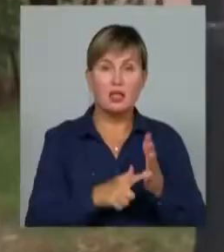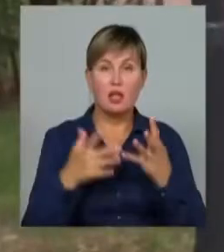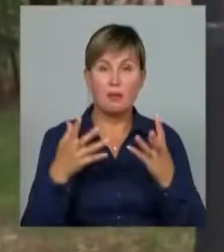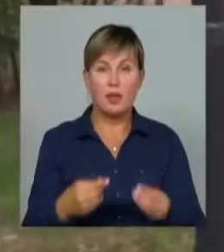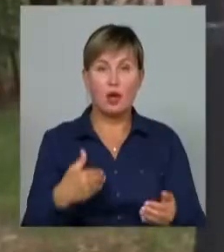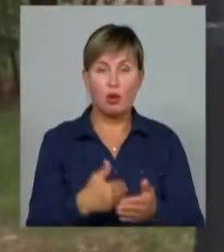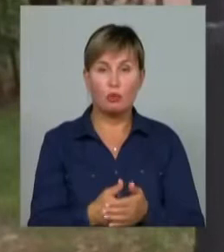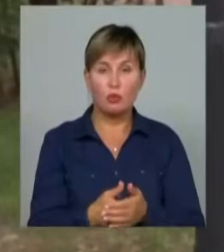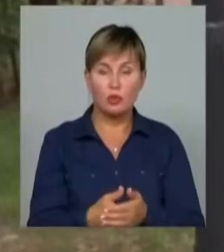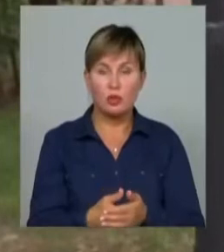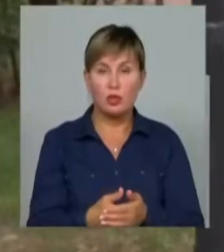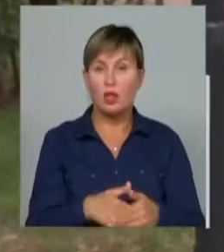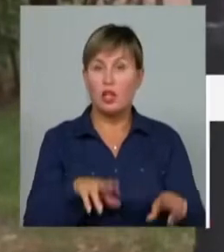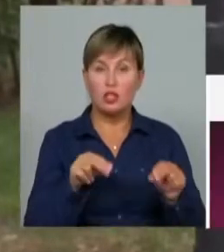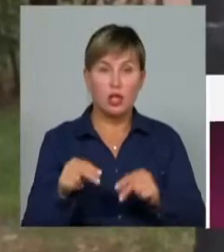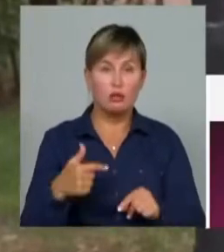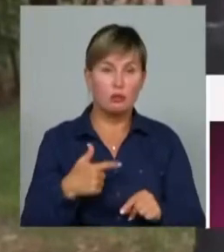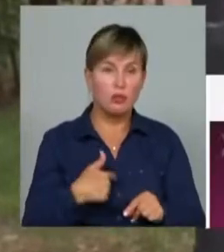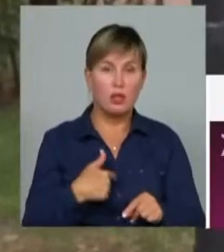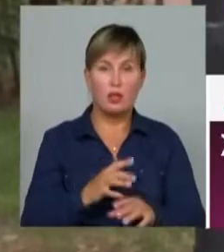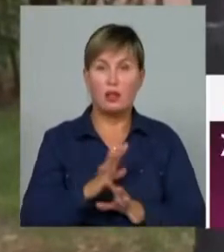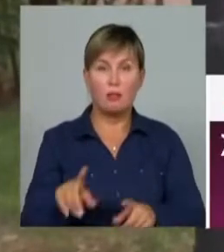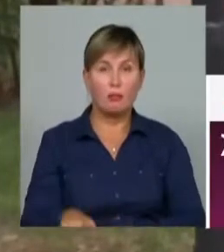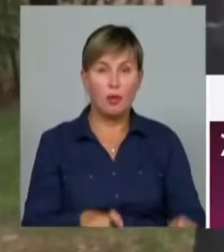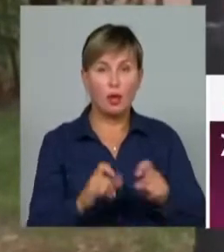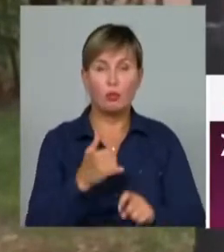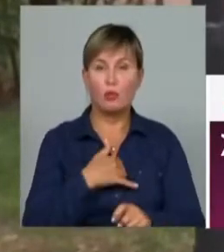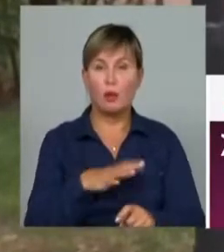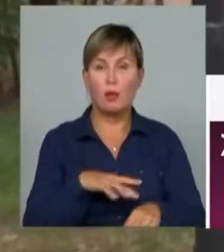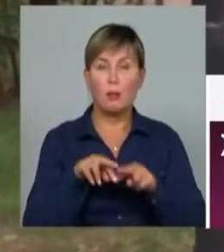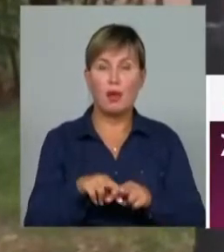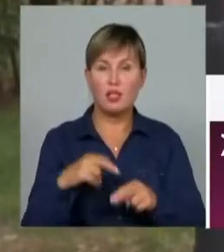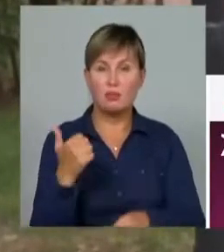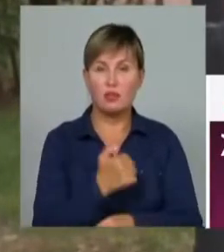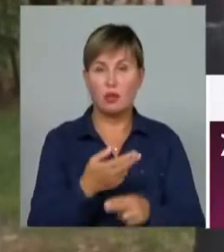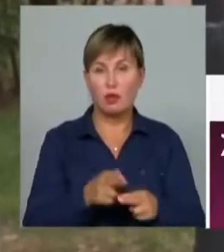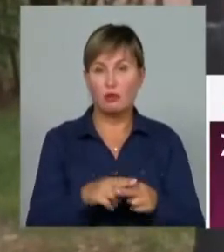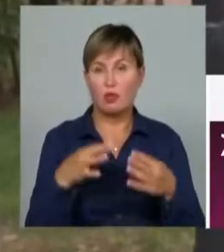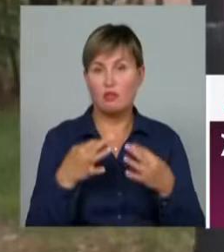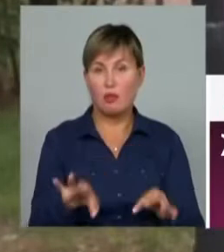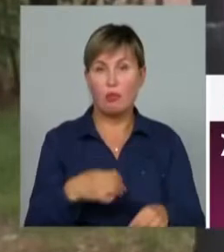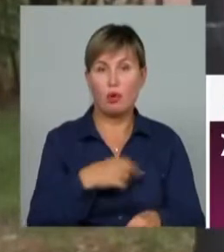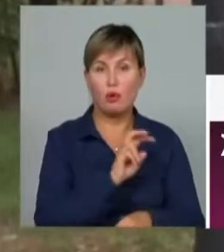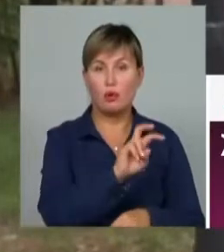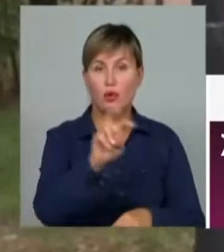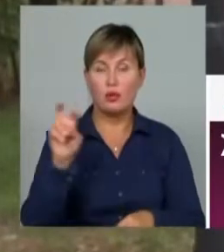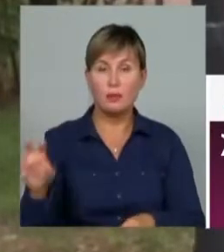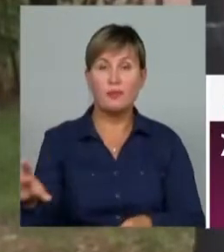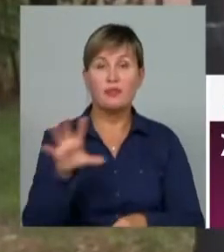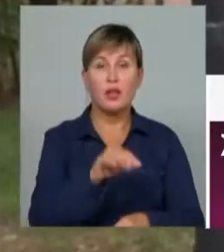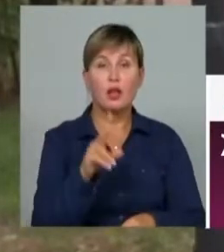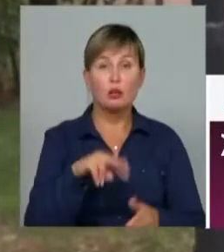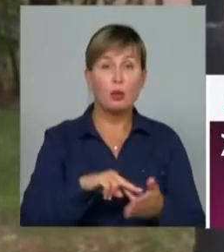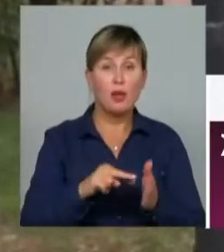счастью, нам не пришлось бегать. У нас был паспорт вакцинации, который позволял свободно передвигаться. Всем, кто